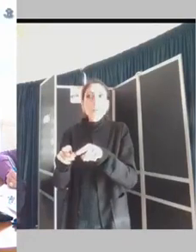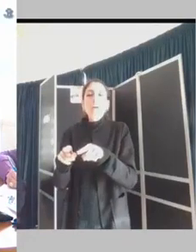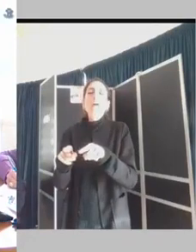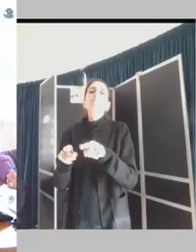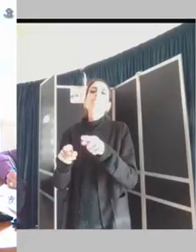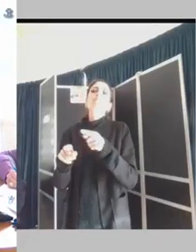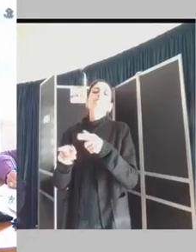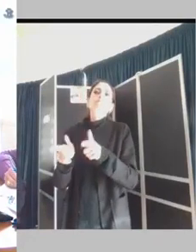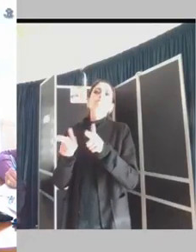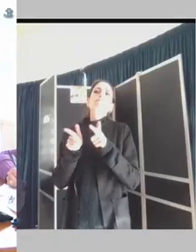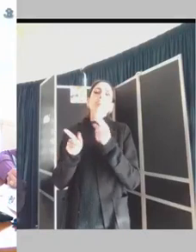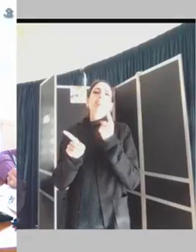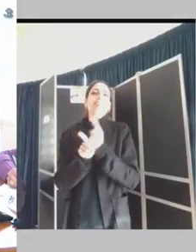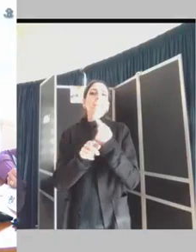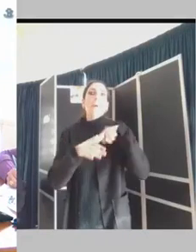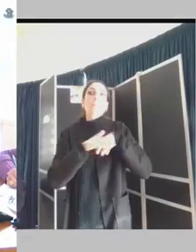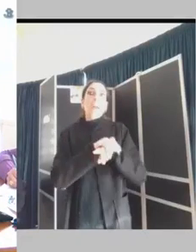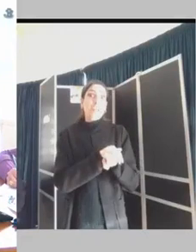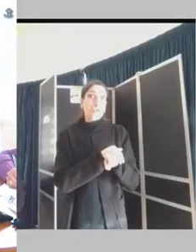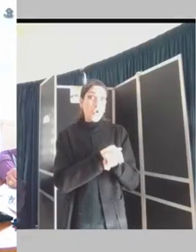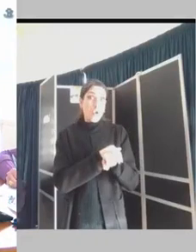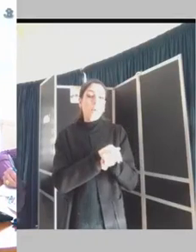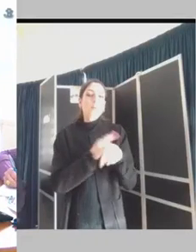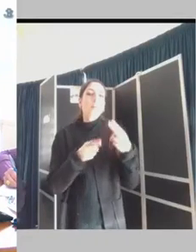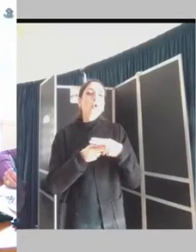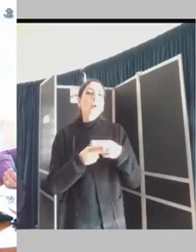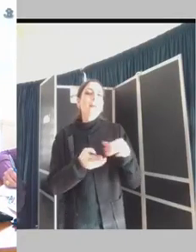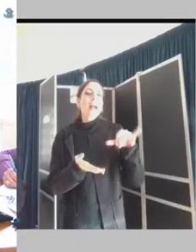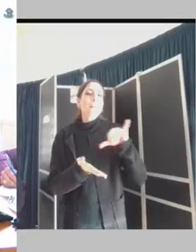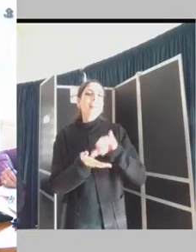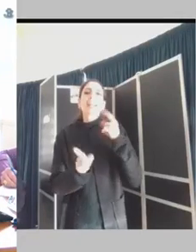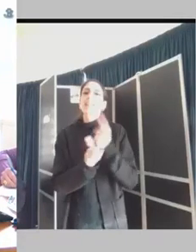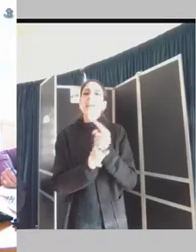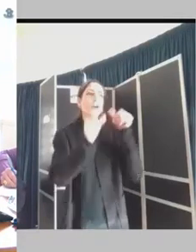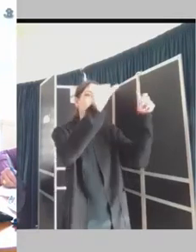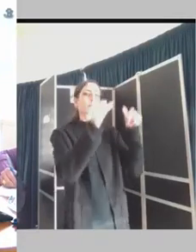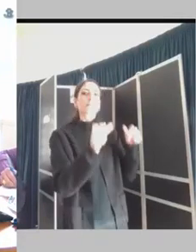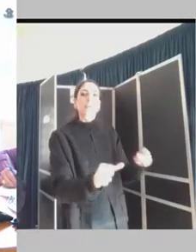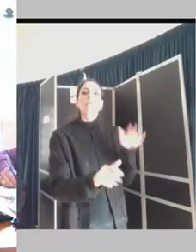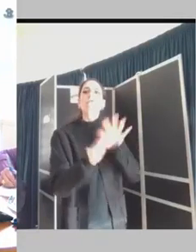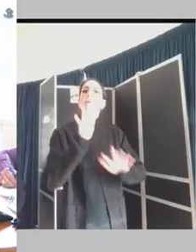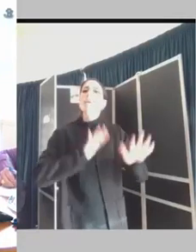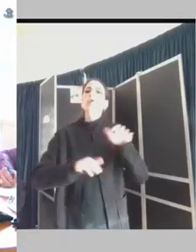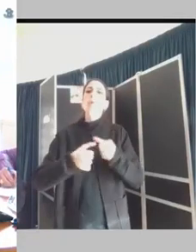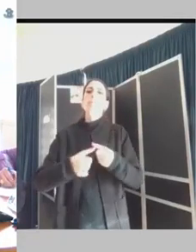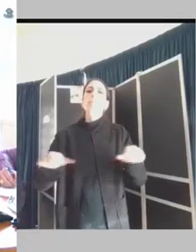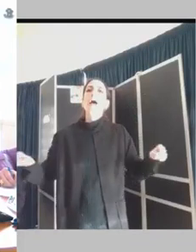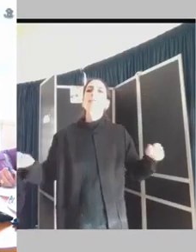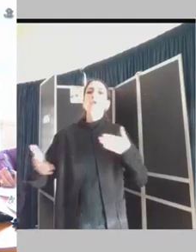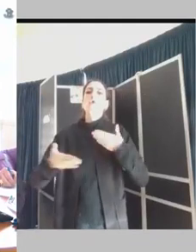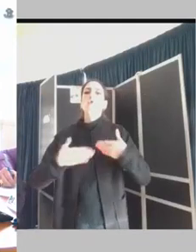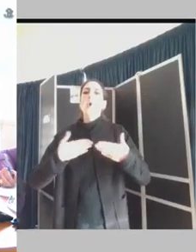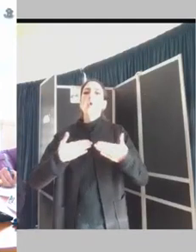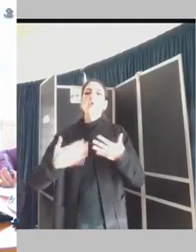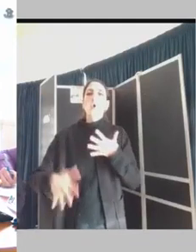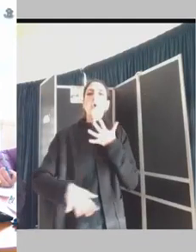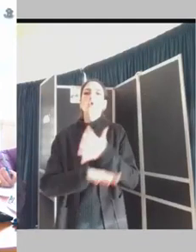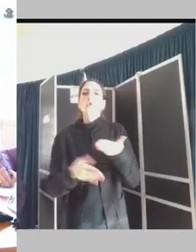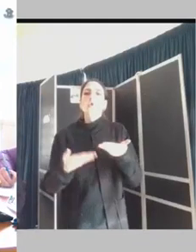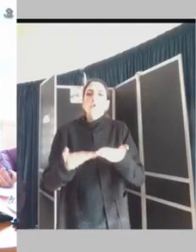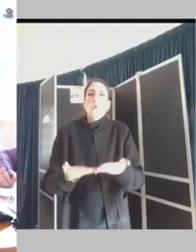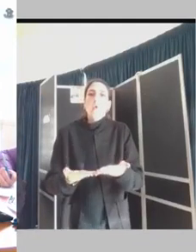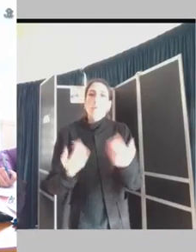circuiti della metro di Roma Capitale proprio informazioni sul soccorso. Questo è un impegno che dobbiamo passare al